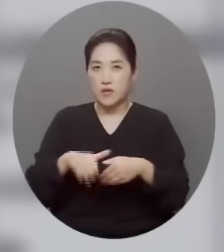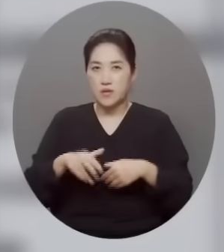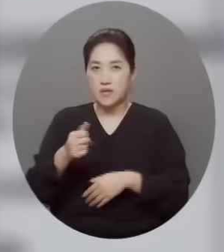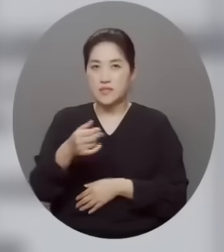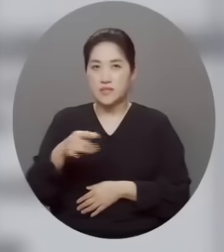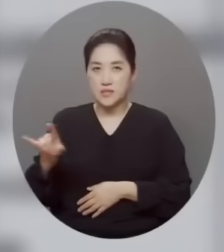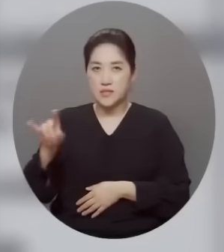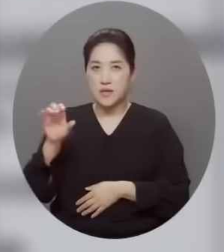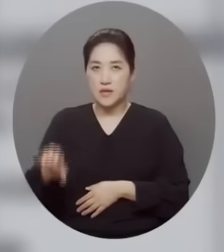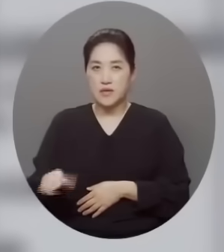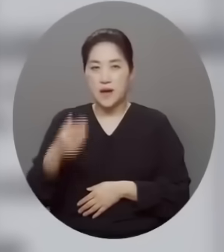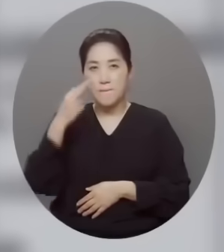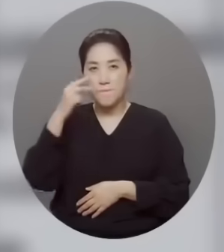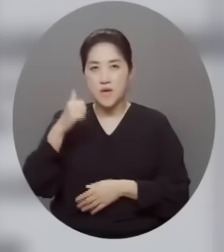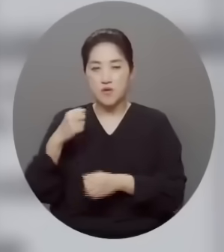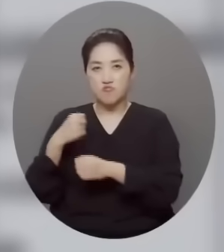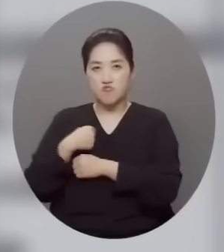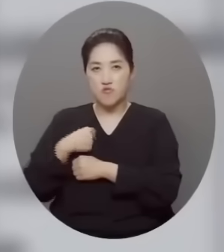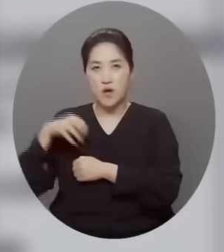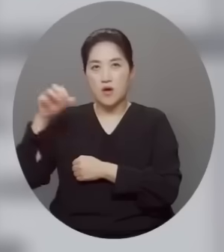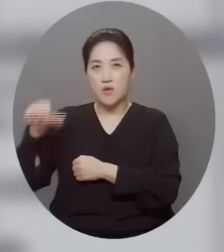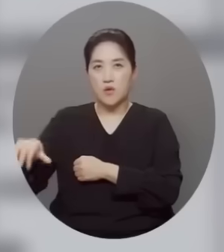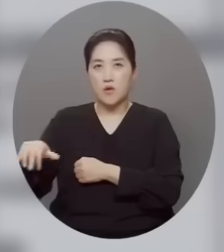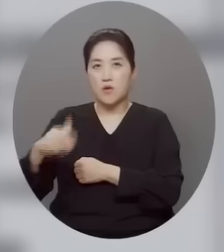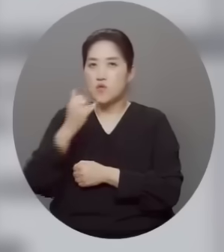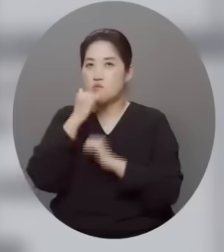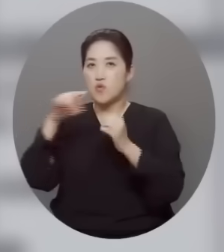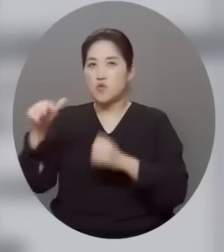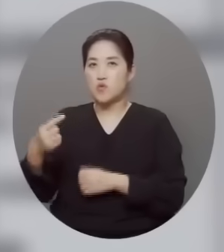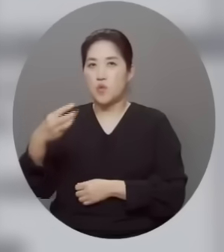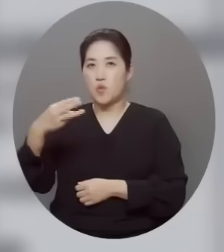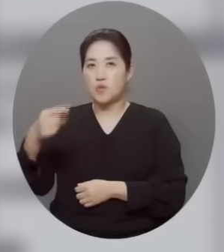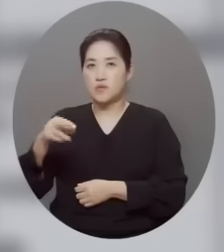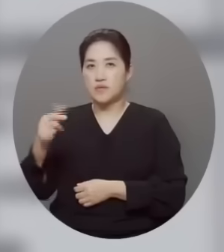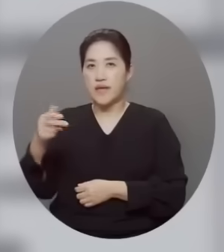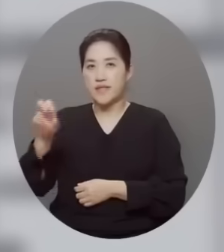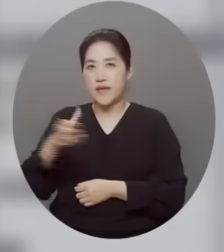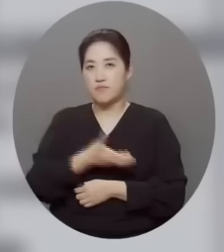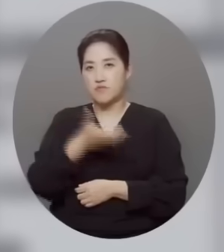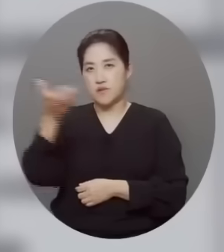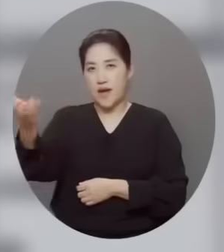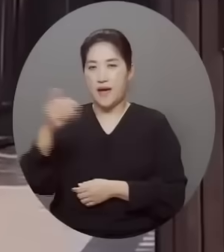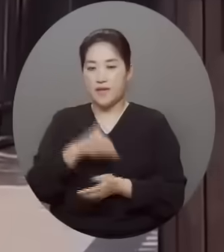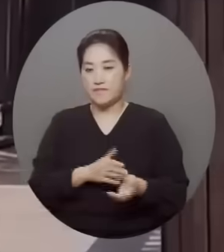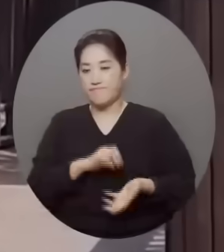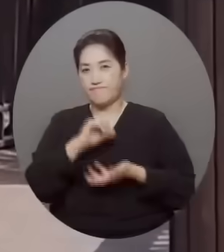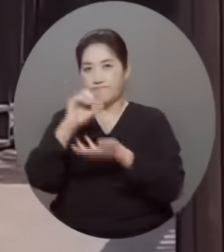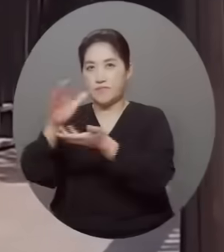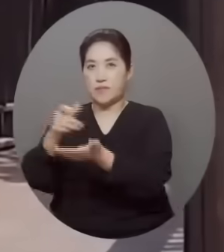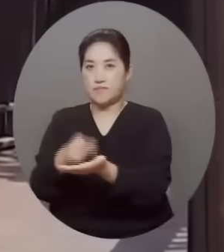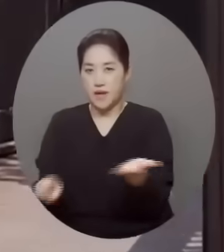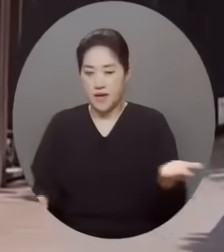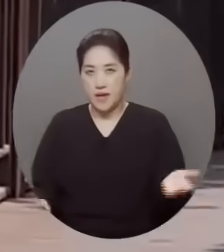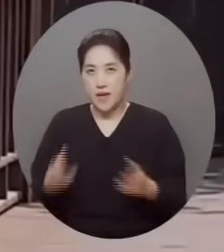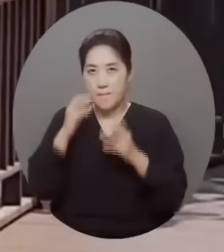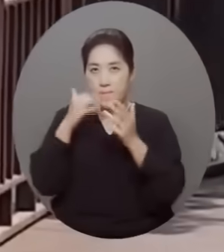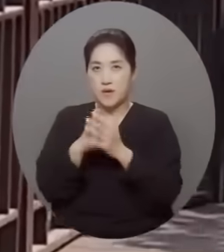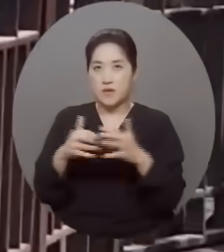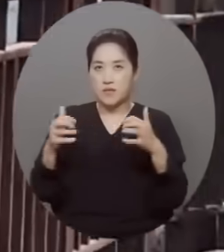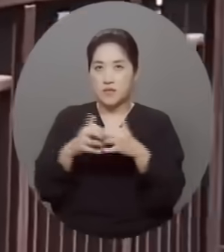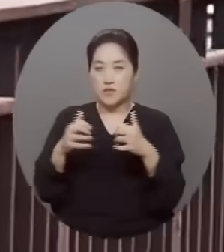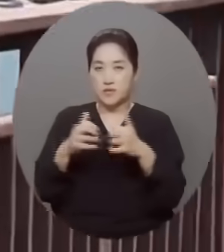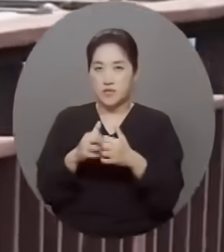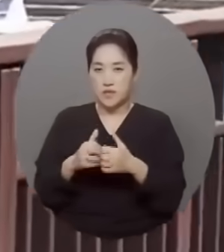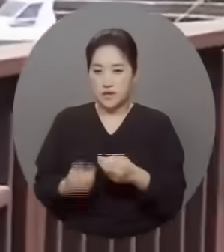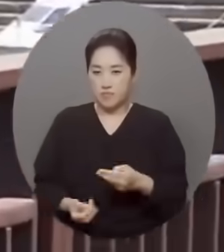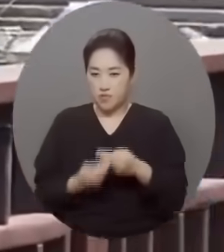진해에서 미국의 군사기지가 있는 독일 노르덴함으로 간다고 적혀 있었습니다. 미국이 전쟁